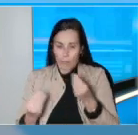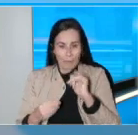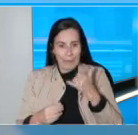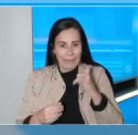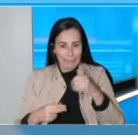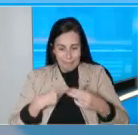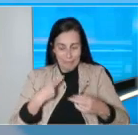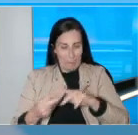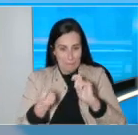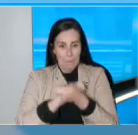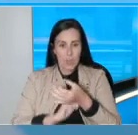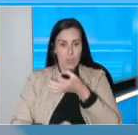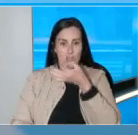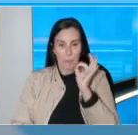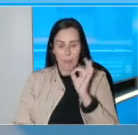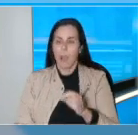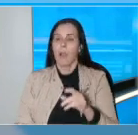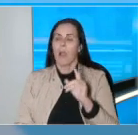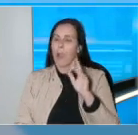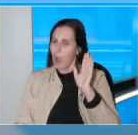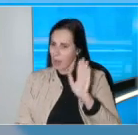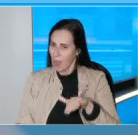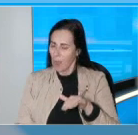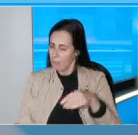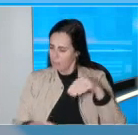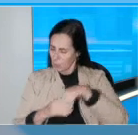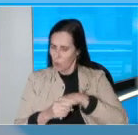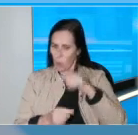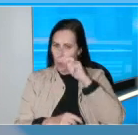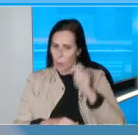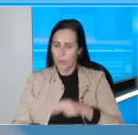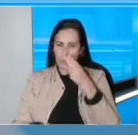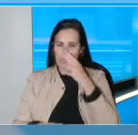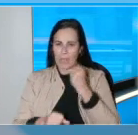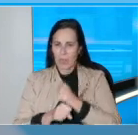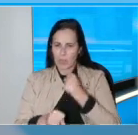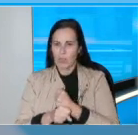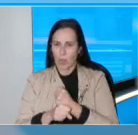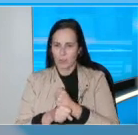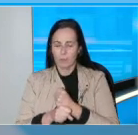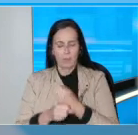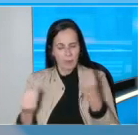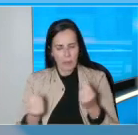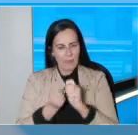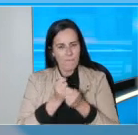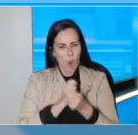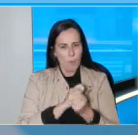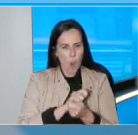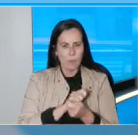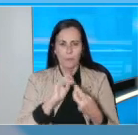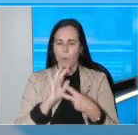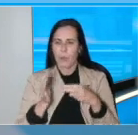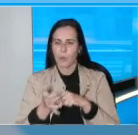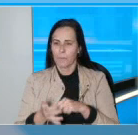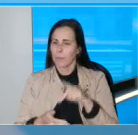הולכים לכיוון חיובי. גם בזירה הפנימית הוא ניסה לבצע סוג של מהלכים, רפורמות